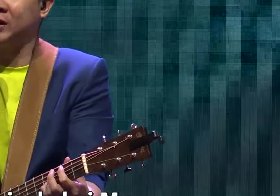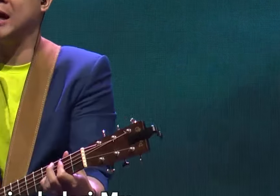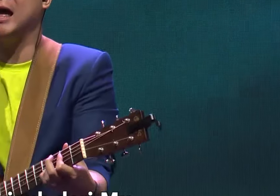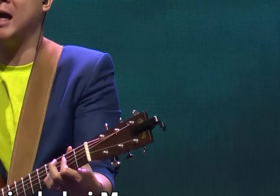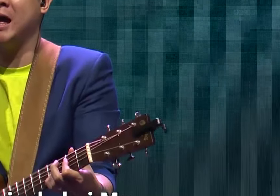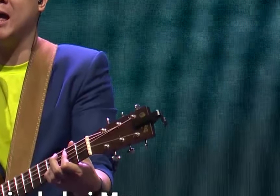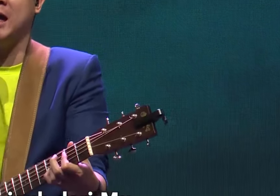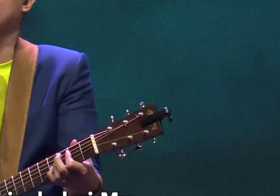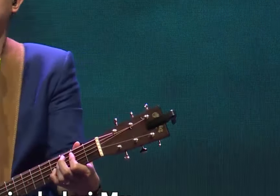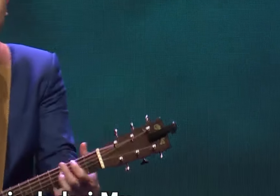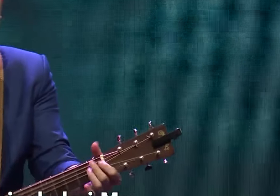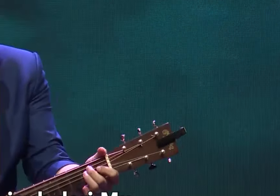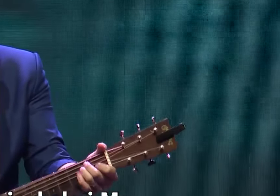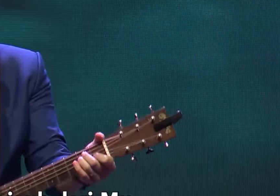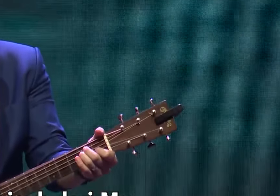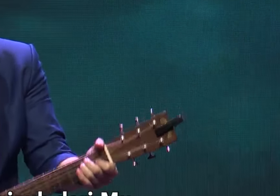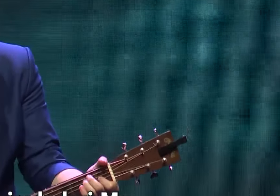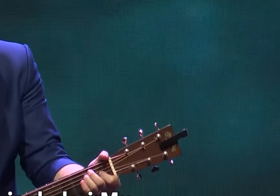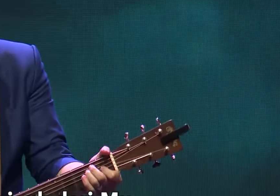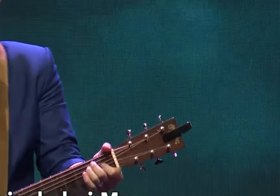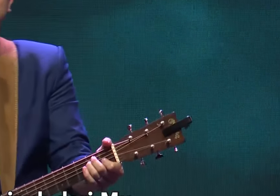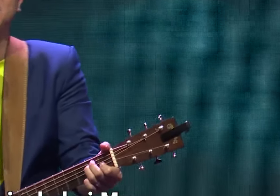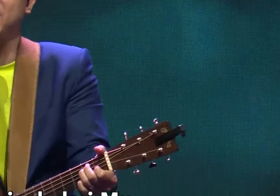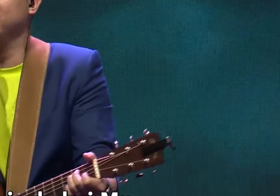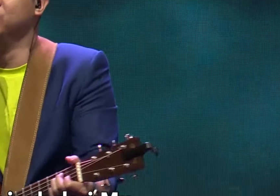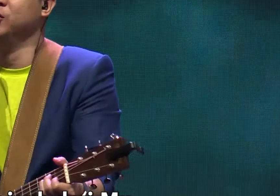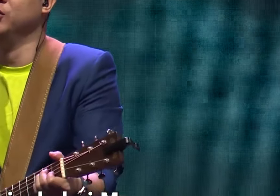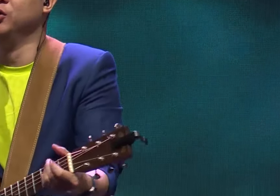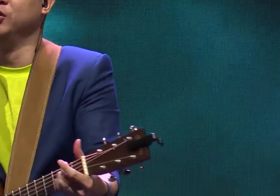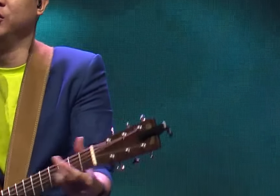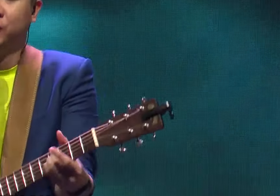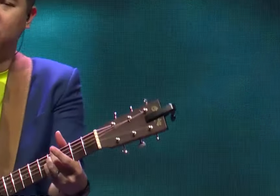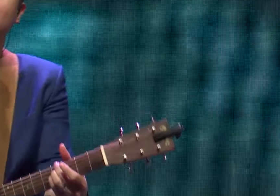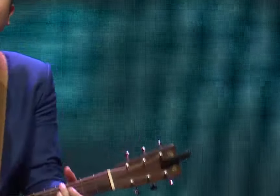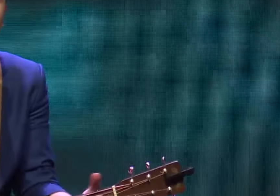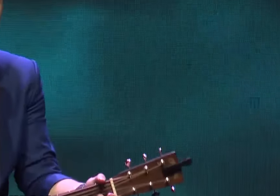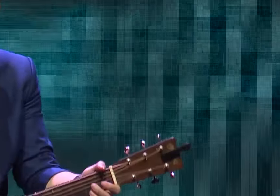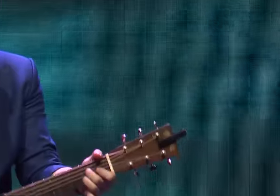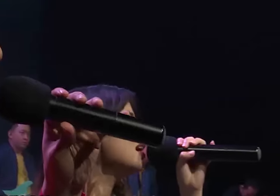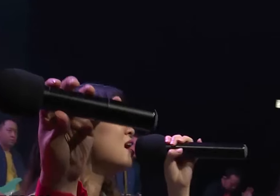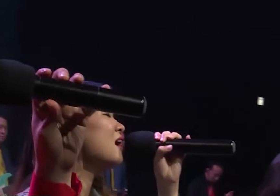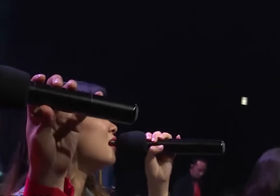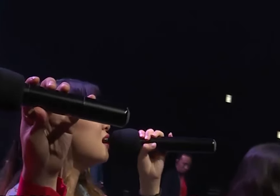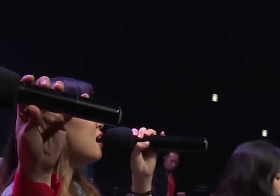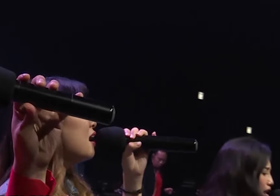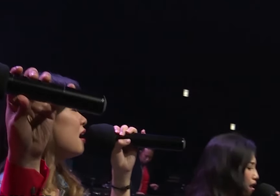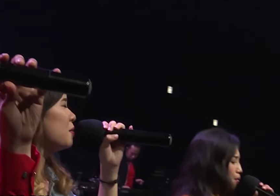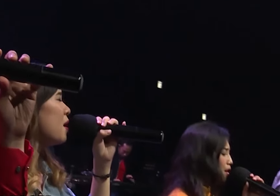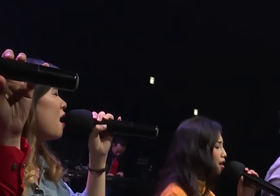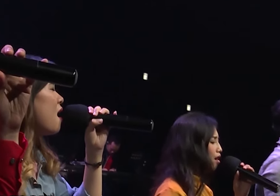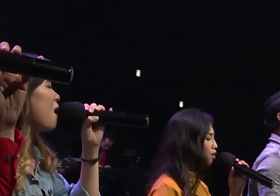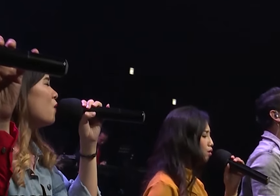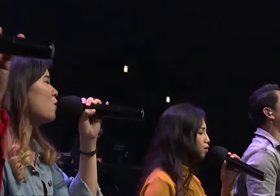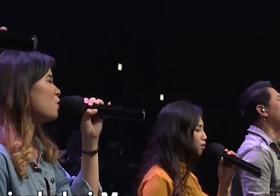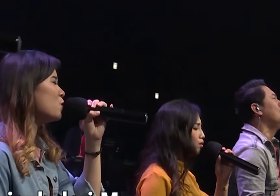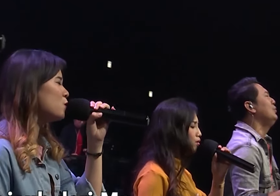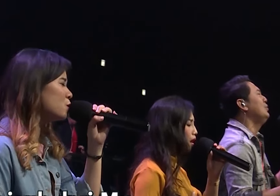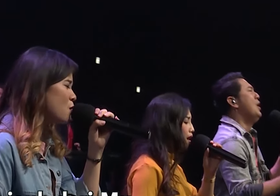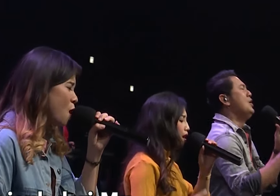jauh dari-Mu. Ku tak mau, ku tak